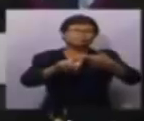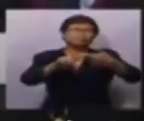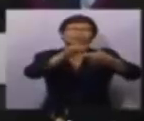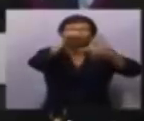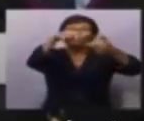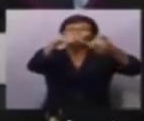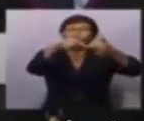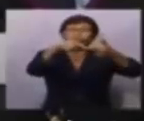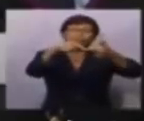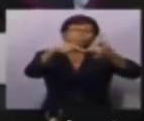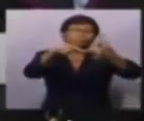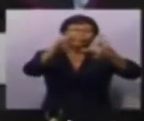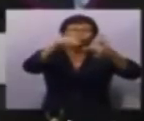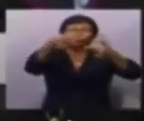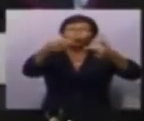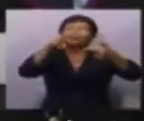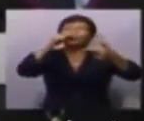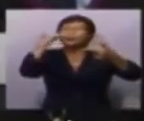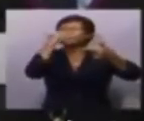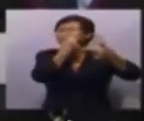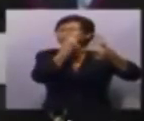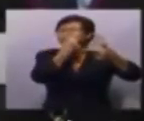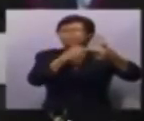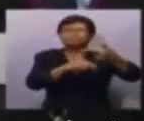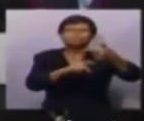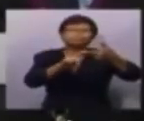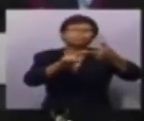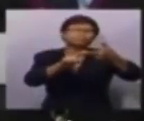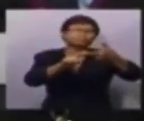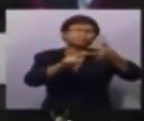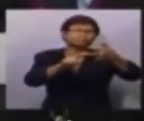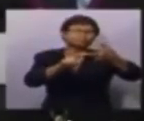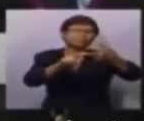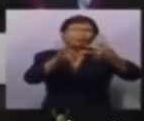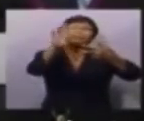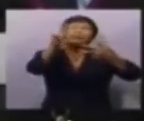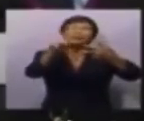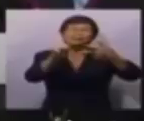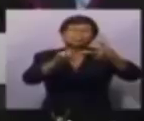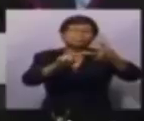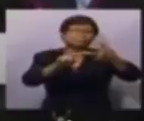Kedua, Muhammad Najib bin Haji Abdul Razak, BN.